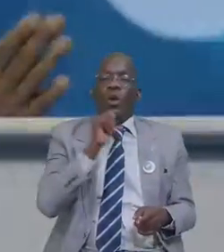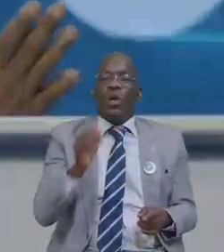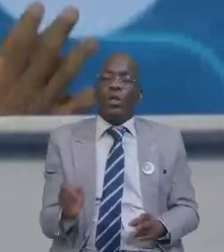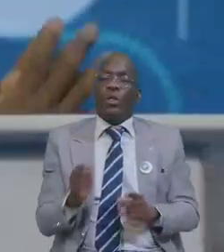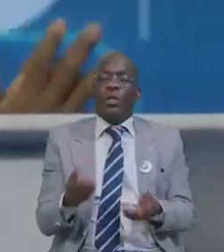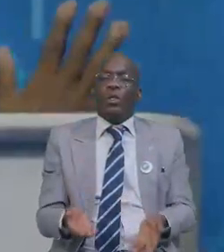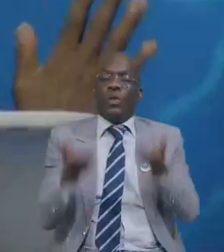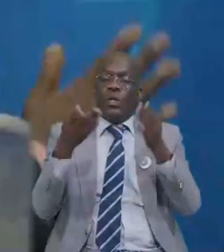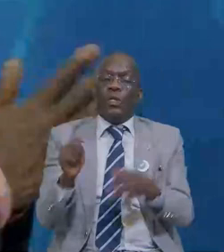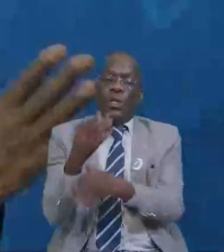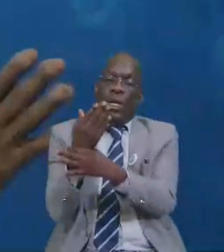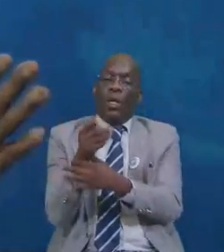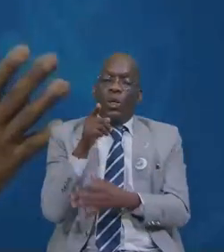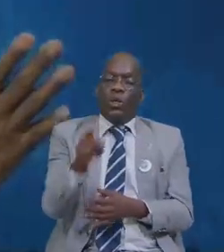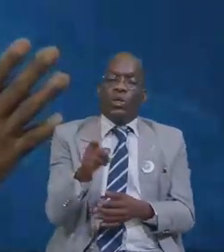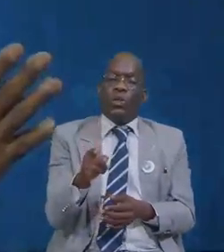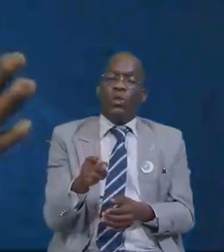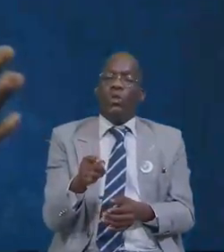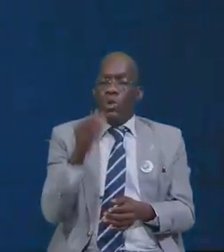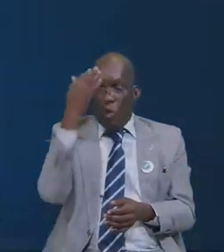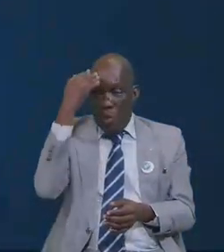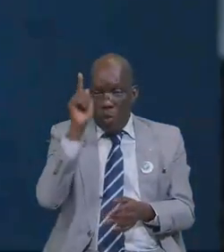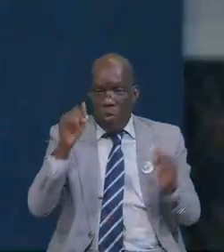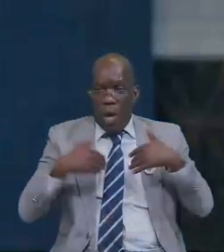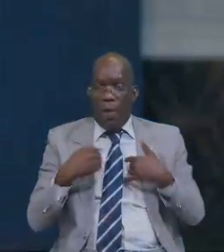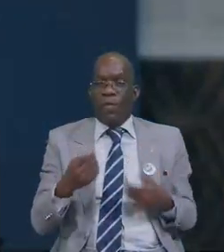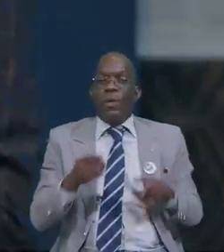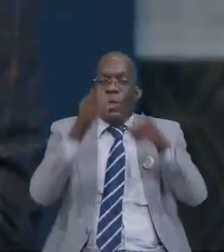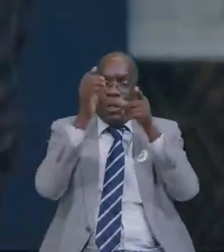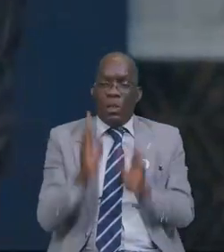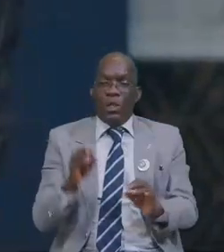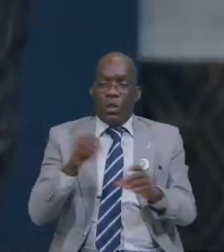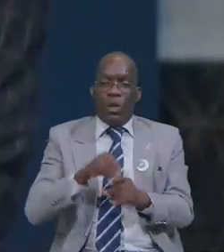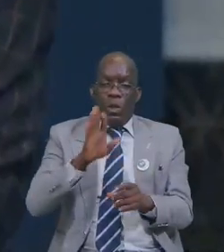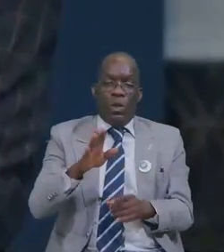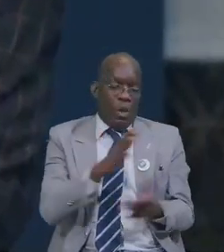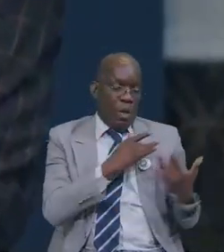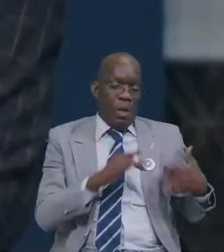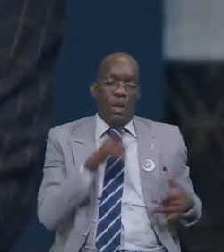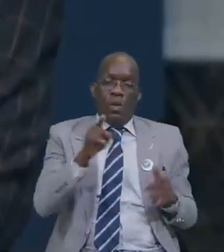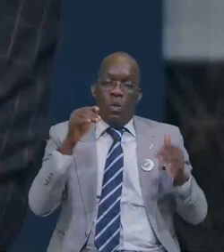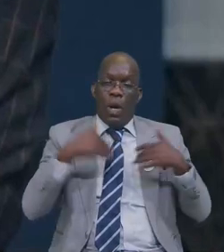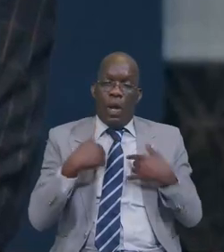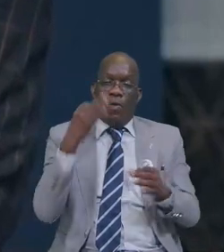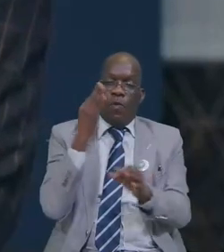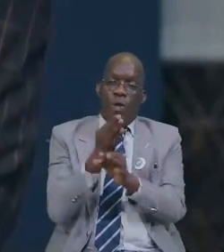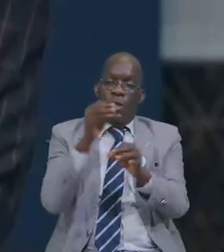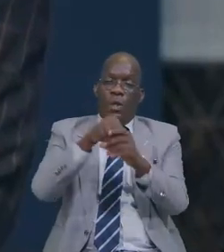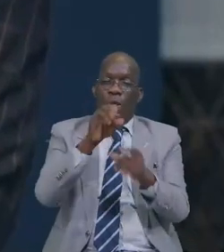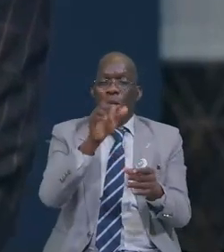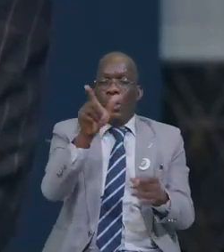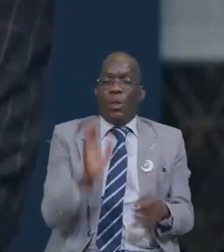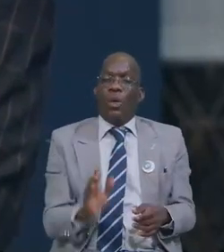Mais pour indiquer que tu as la décision dans ton cœur, que tu as la confiance en